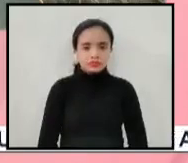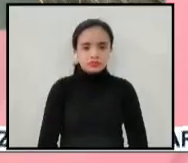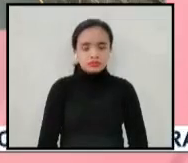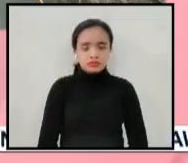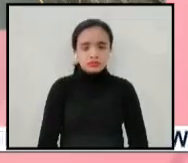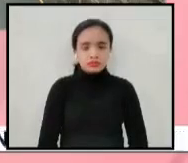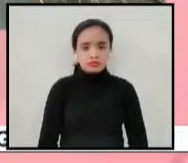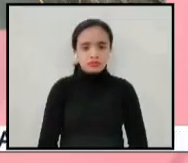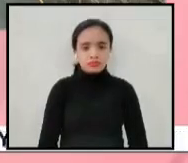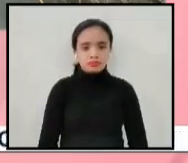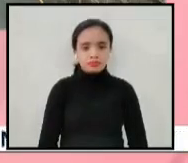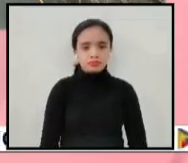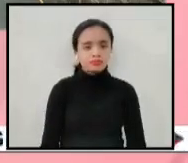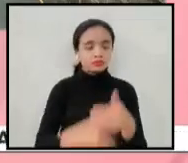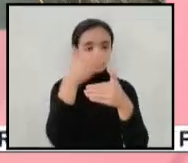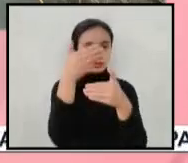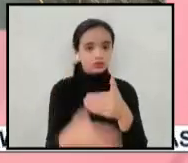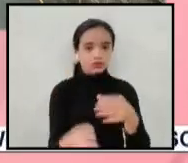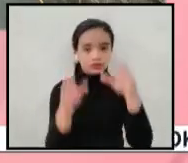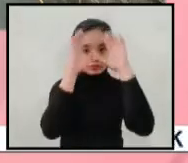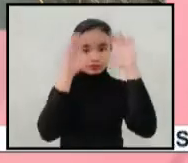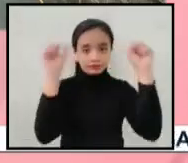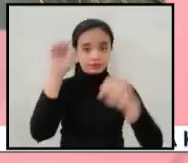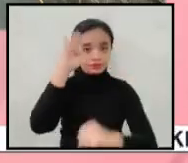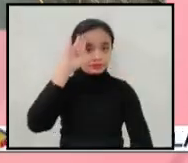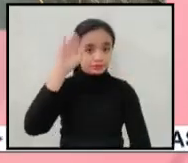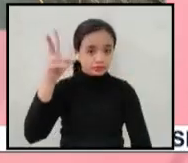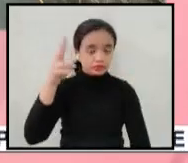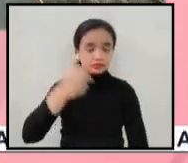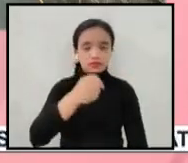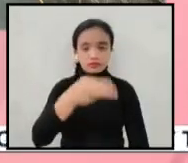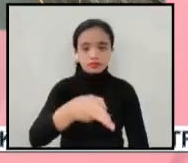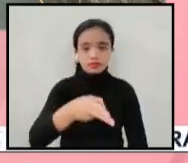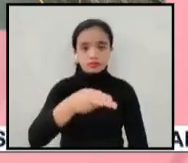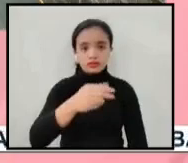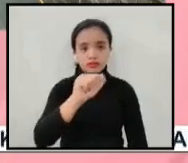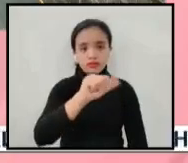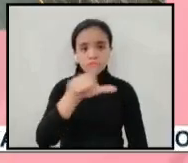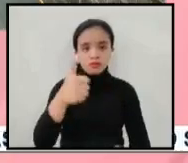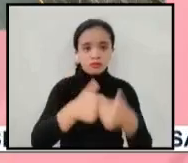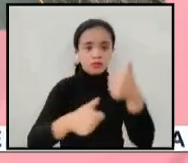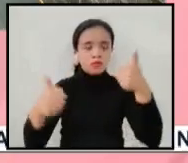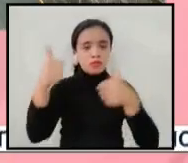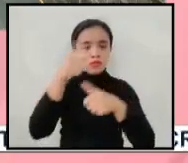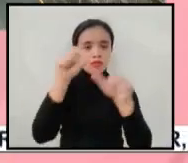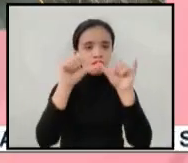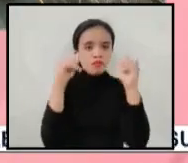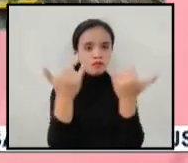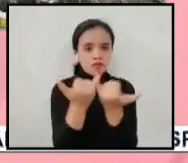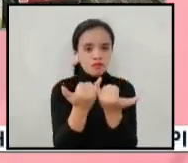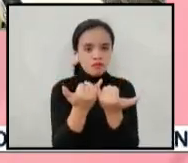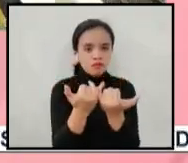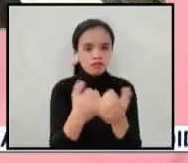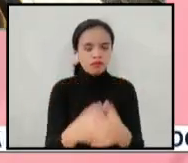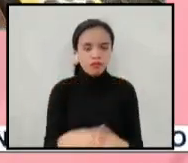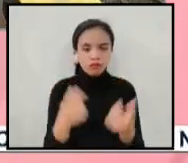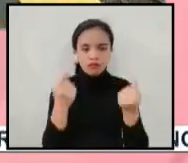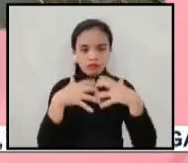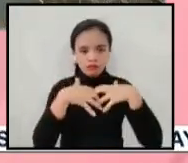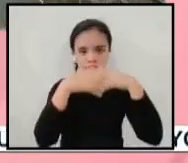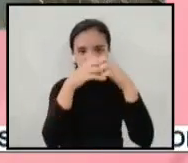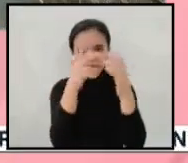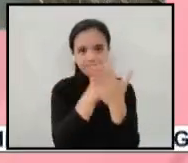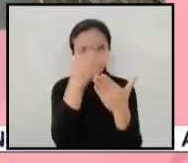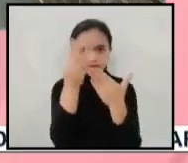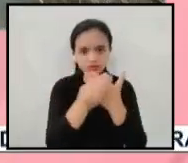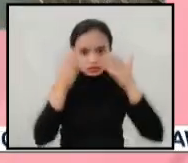Inatasan ni Pangulong Ferdinand R. Marcos Jr. ang mga kinauukulang ahensya ng pamahalaan na bumuo ng programang tututok sa